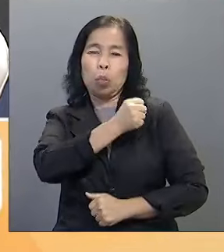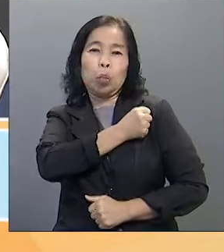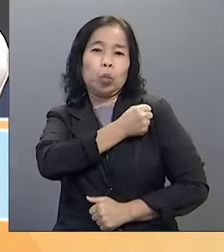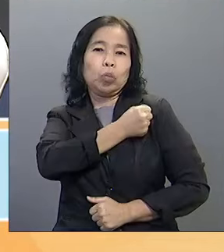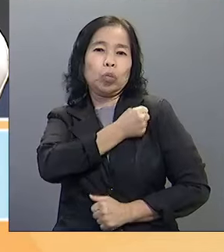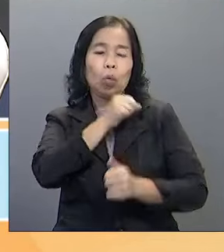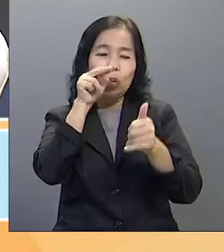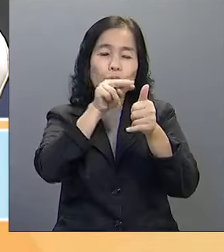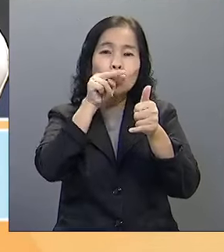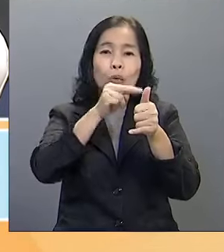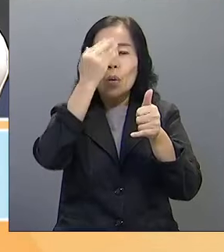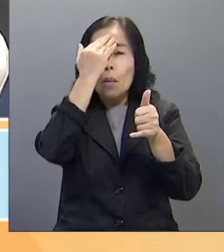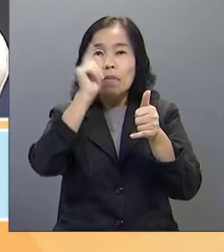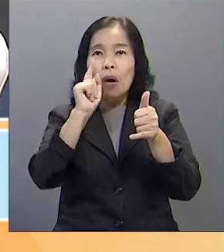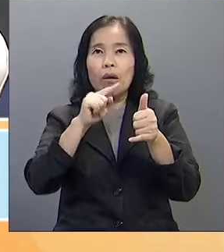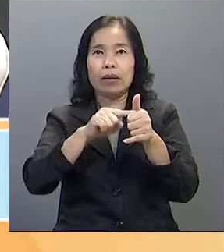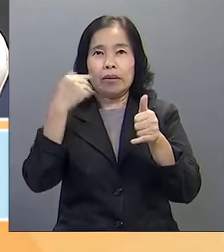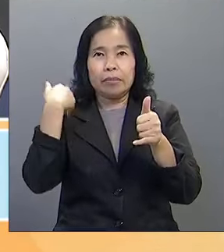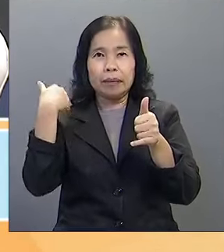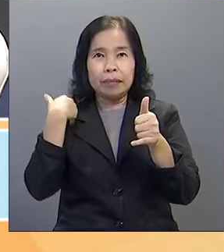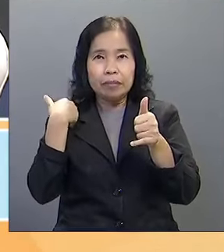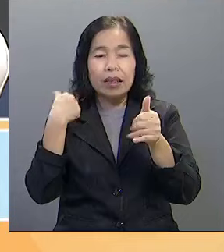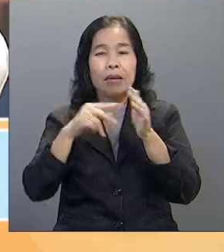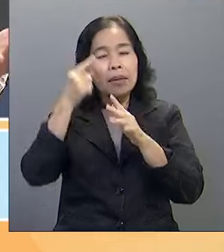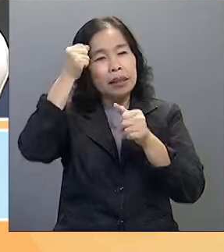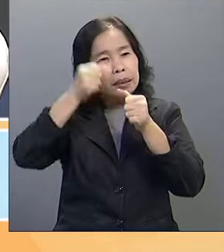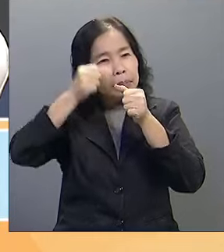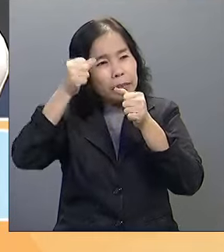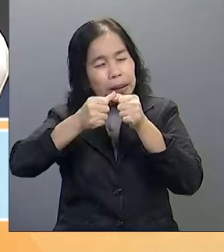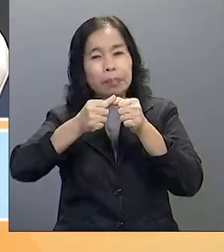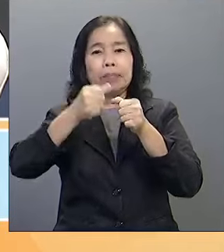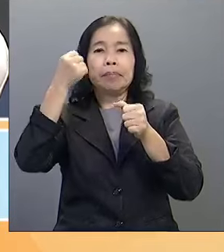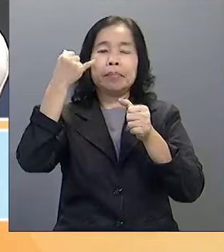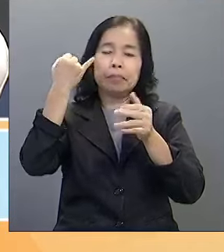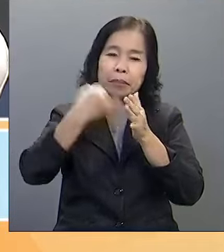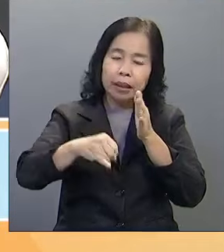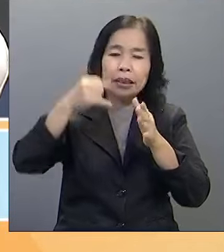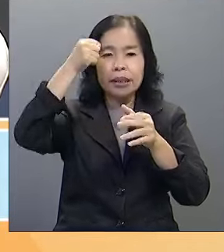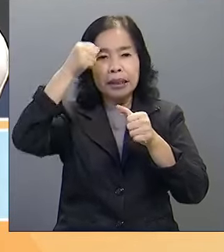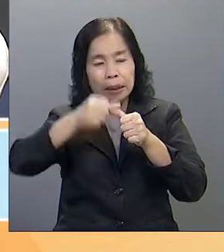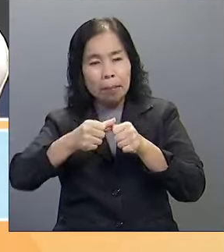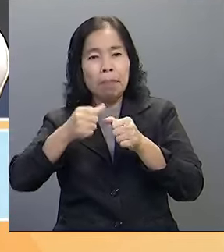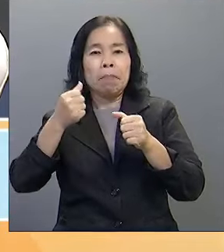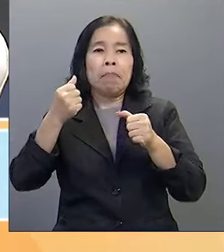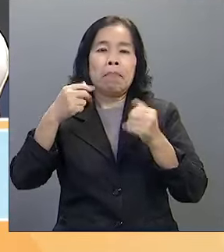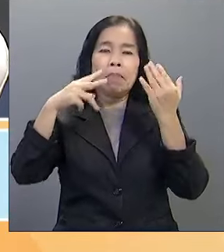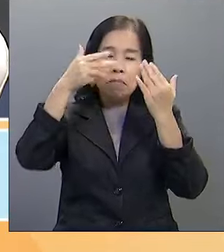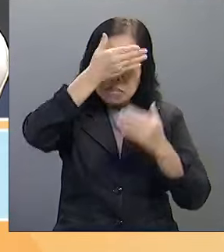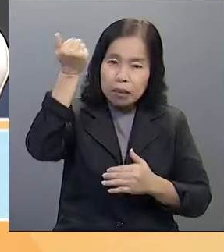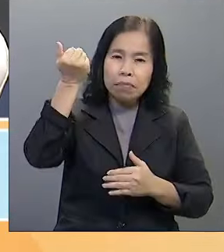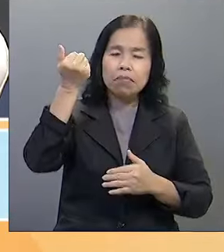มรู้ว่าเอาเวลาความทรงจำเขาจะต้องนับถอยหลังลงเนาะหรือวันนึงอาจจะจำแม้กระทั่งตัวเราเองไม่ได้เลยด้วยซ้ำไป อาจารย์ให้กำลังใจหน่อย